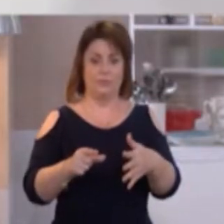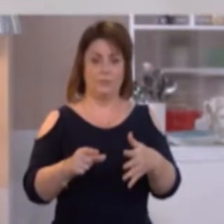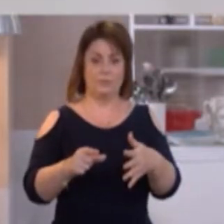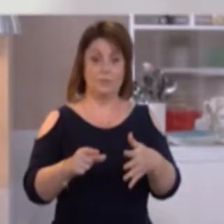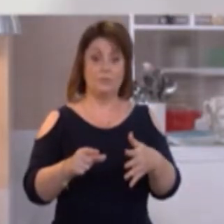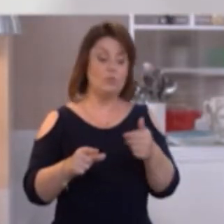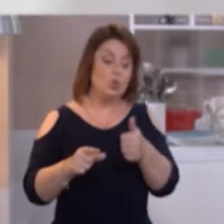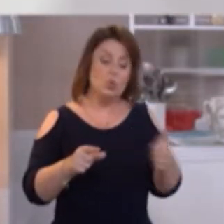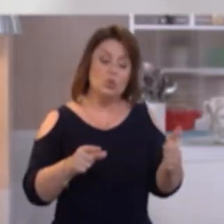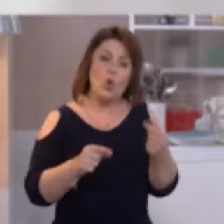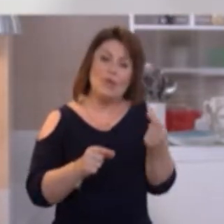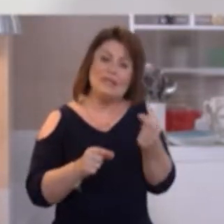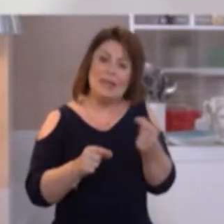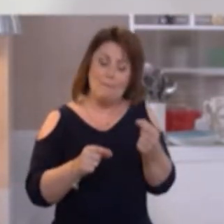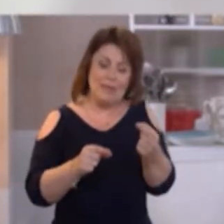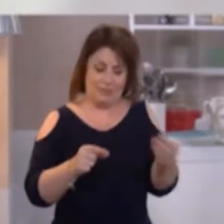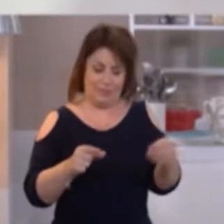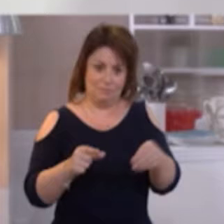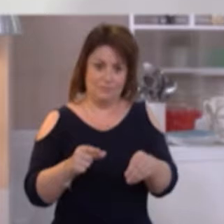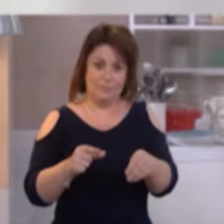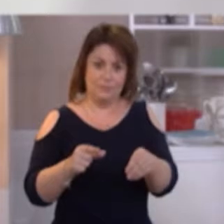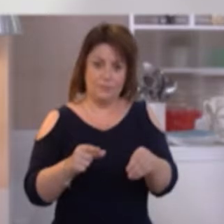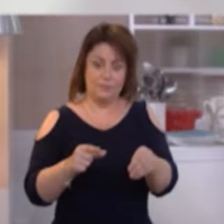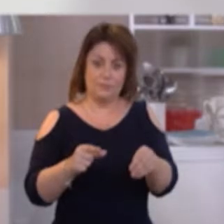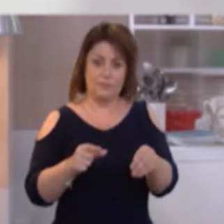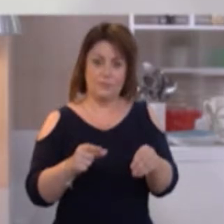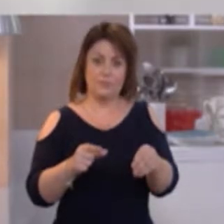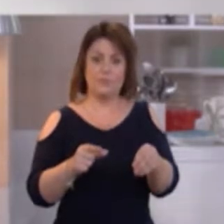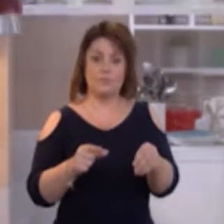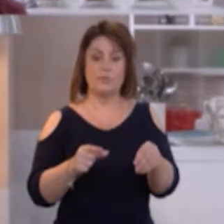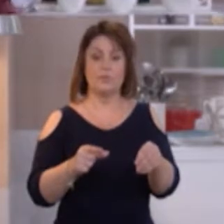Prendiamo soltanto la parte interna dei semini. Voilà,